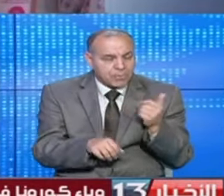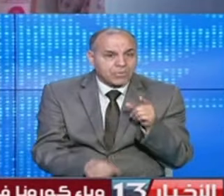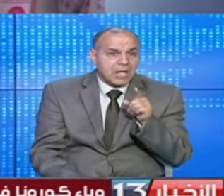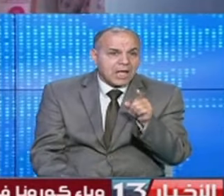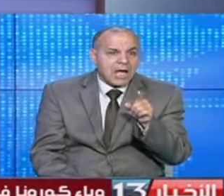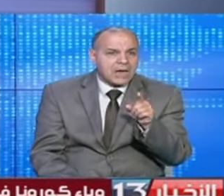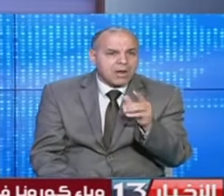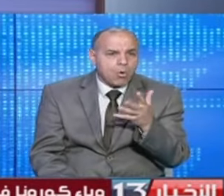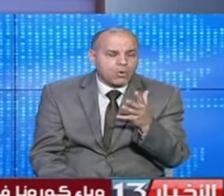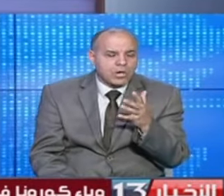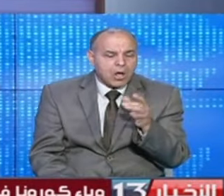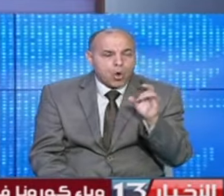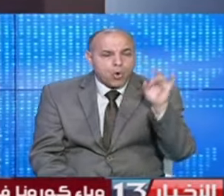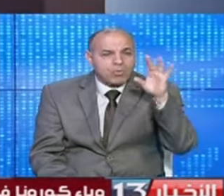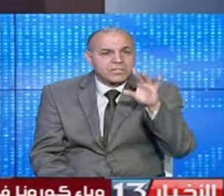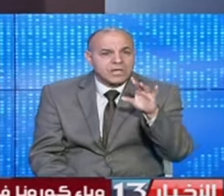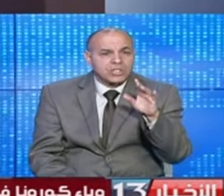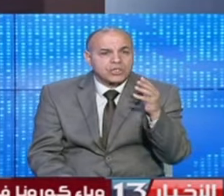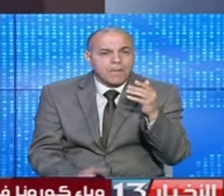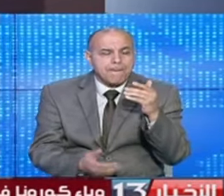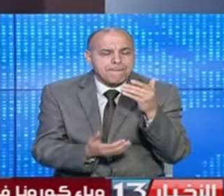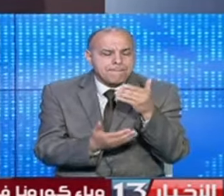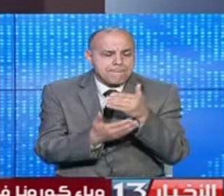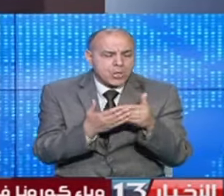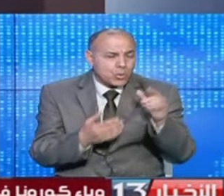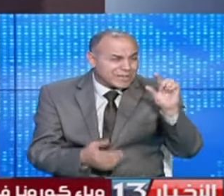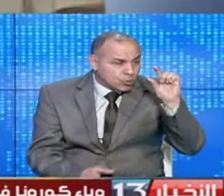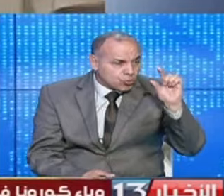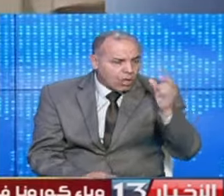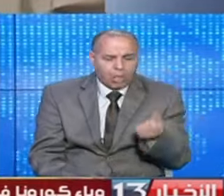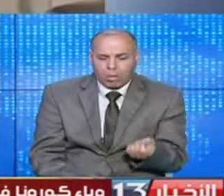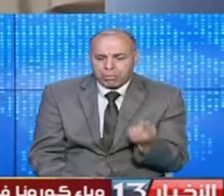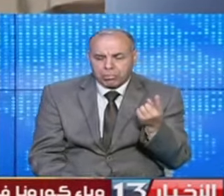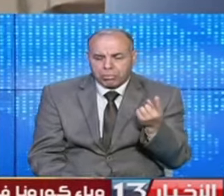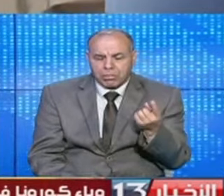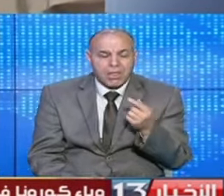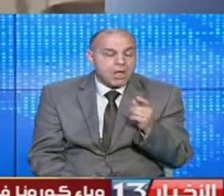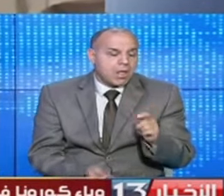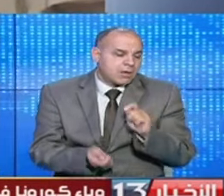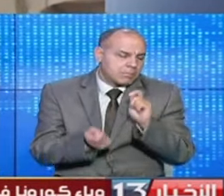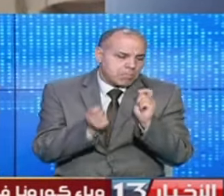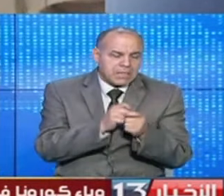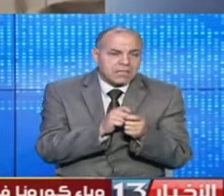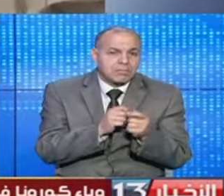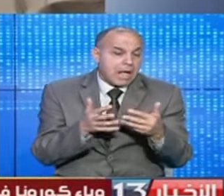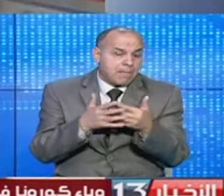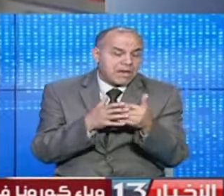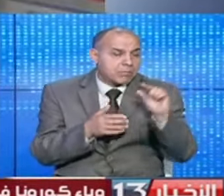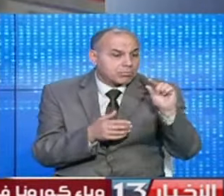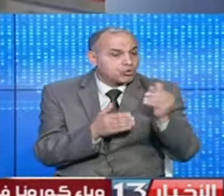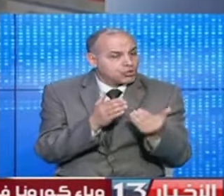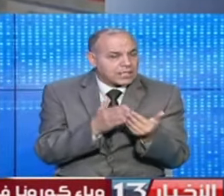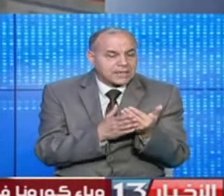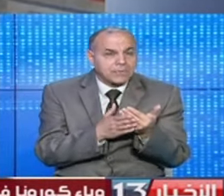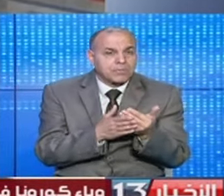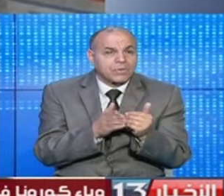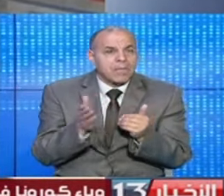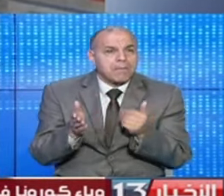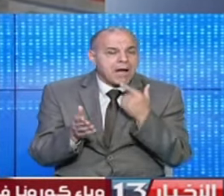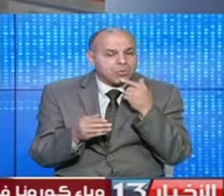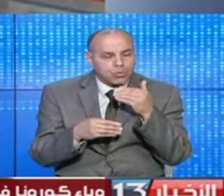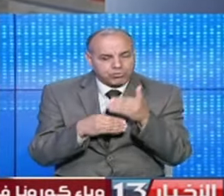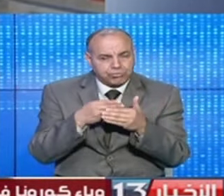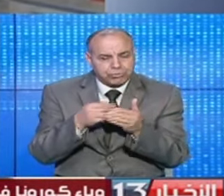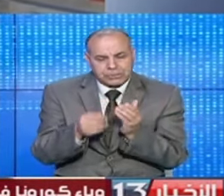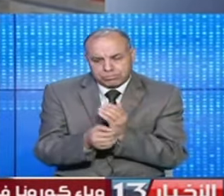عن إتلاف حوالي 15 مليون جرعة من لقاح جونسون أند جونسون المضاد لفيروس كورونا نتيجة خلطها مع